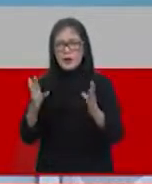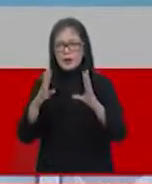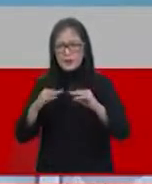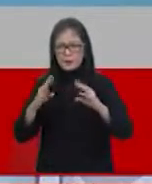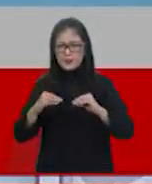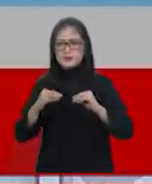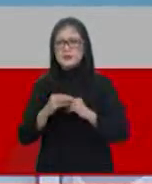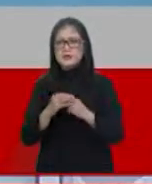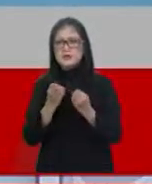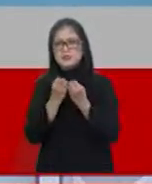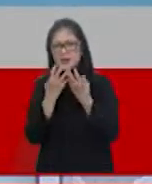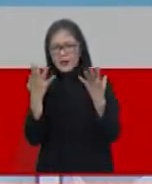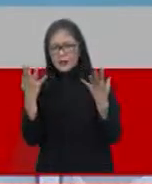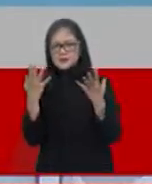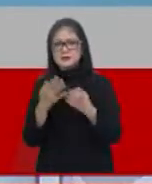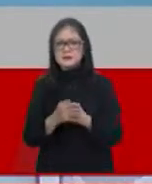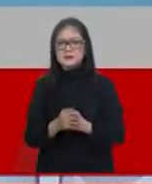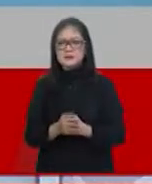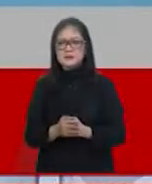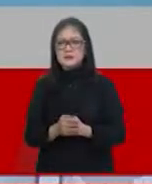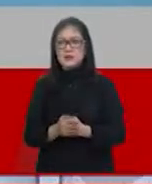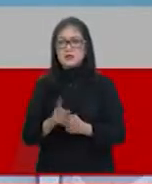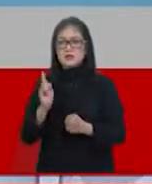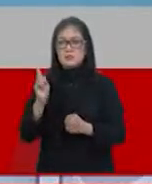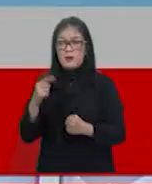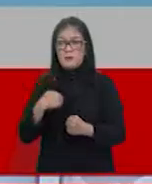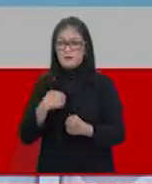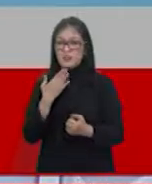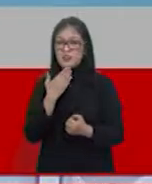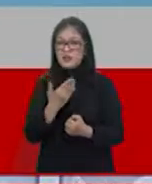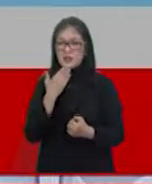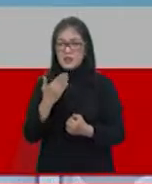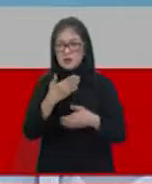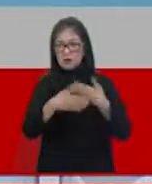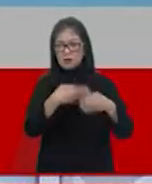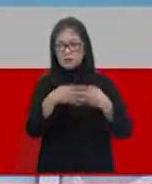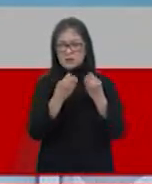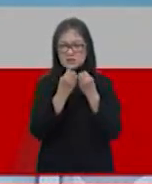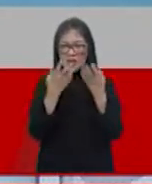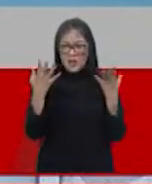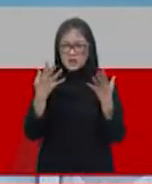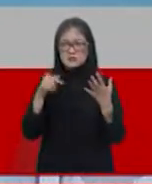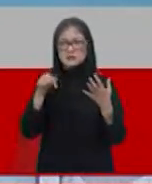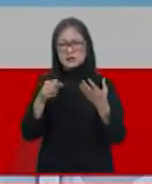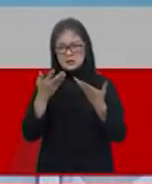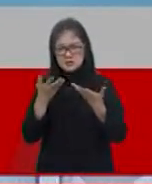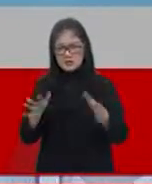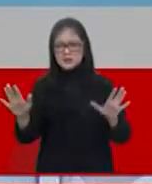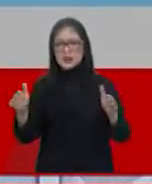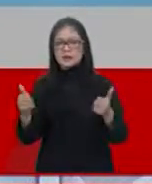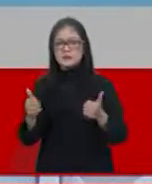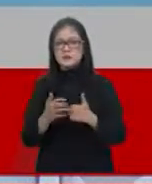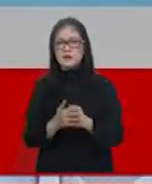terang benerang agar pertanyaan-pertanyaan ini bisa kita selesaikan hari ini, agar kita melihat proses peradilan